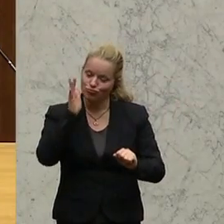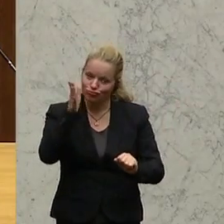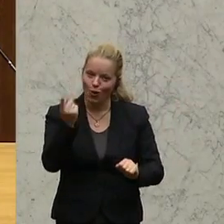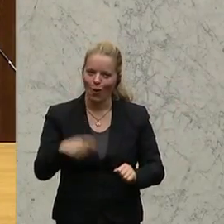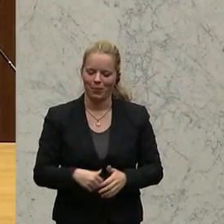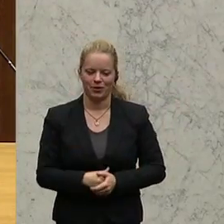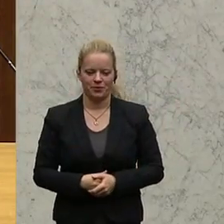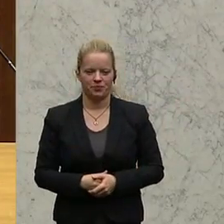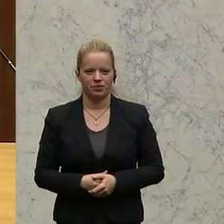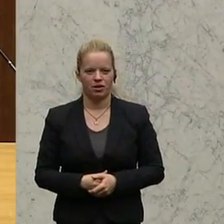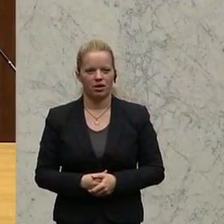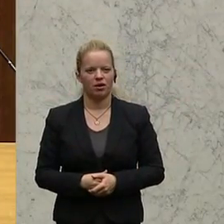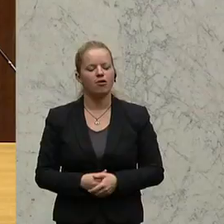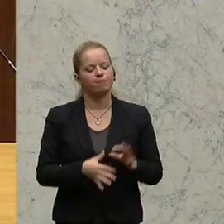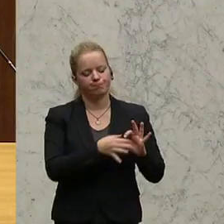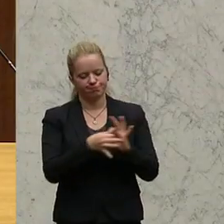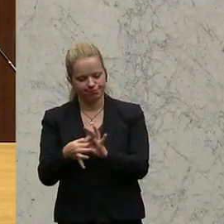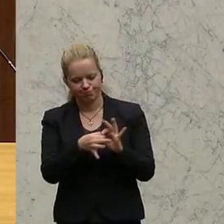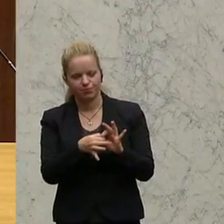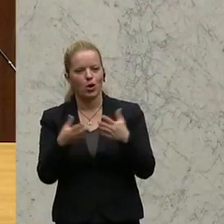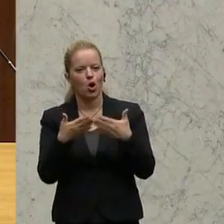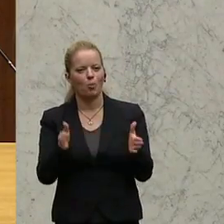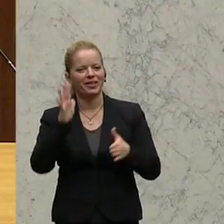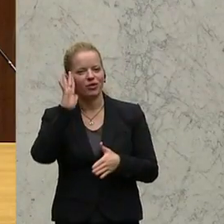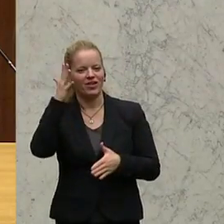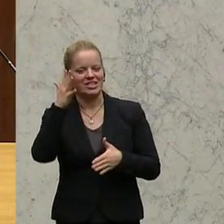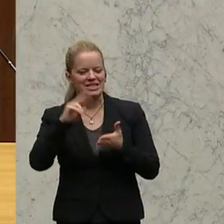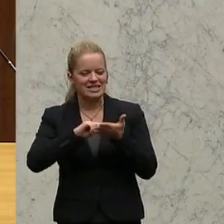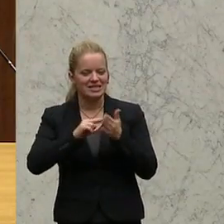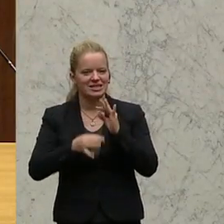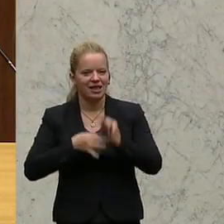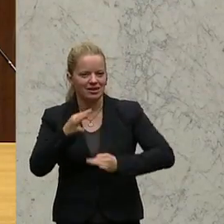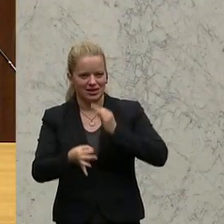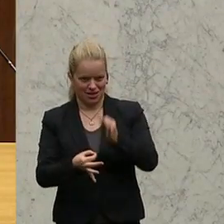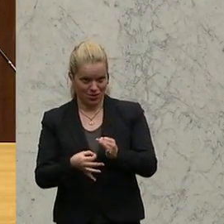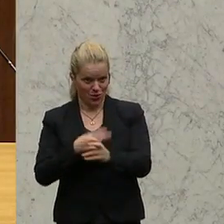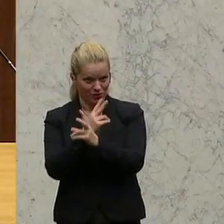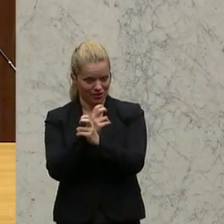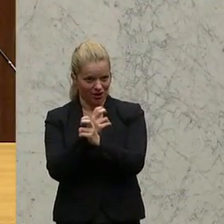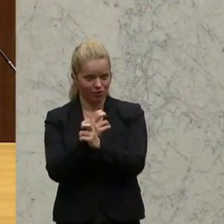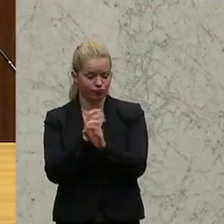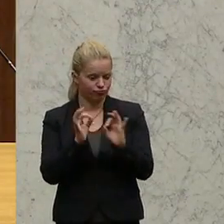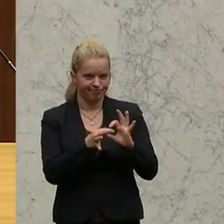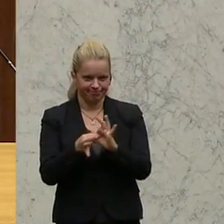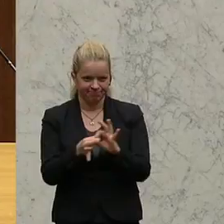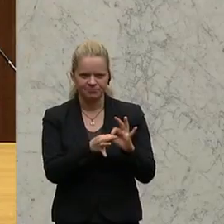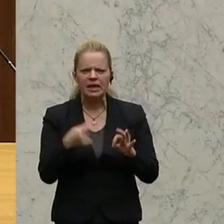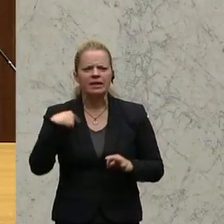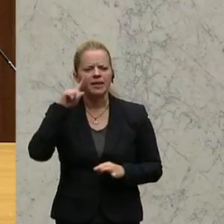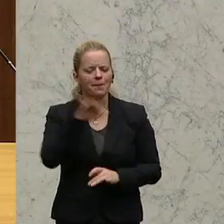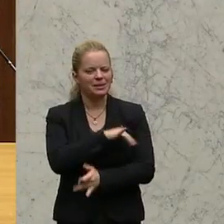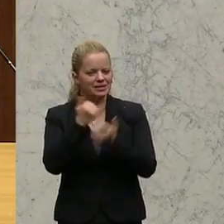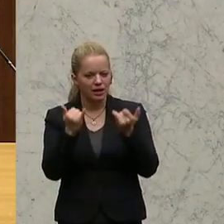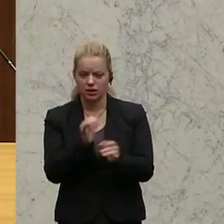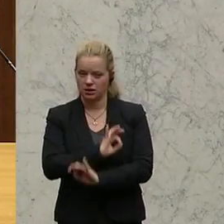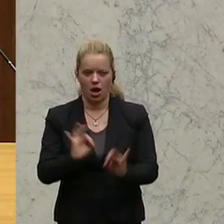wir bei unserer Open Innovation Strategie in Österreich. Ich denke, da ist sehr gute Arbeit geleistet worden und möchte an